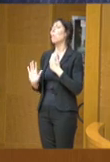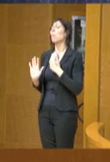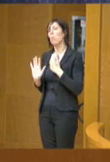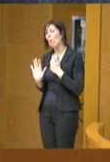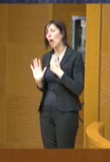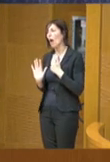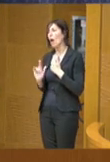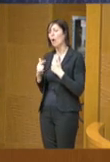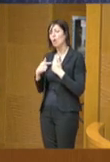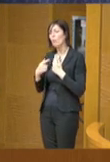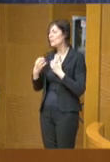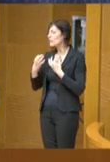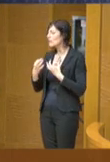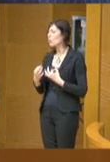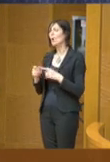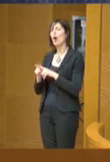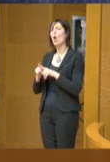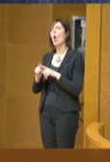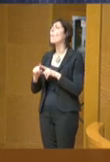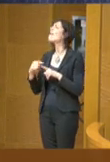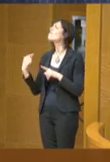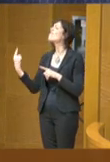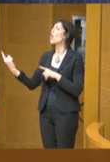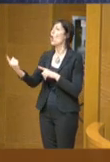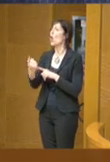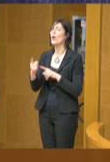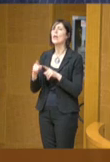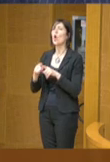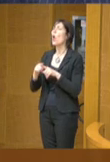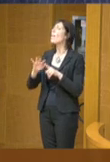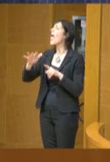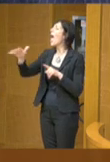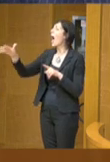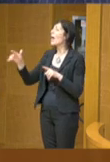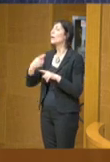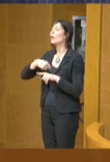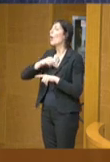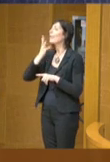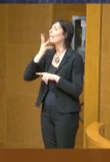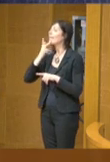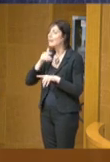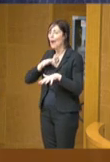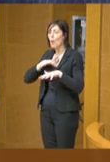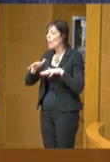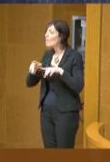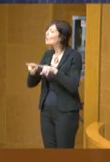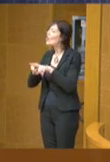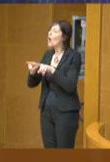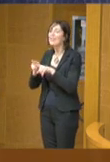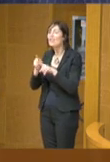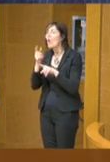per certo, come tutti voi, come tutti gli altri, che desideriamo adoperarci per costruire